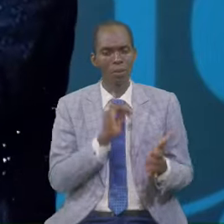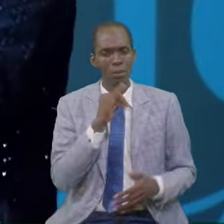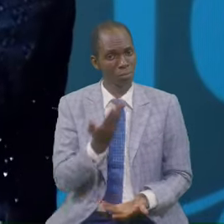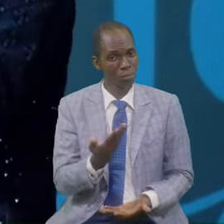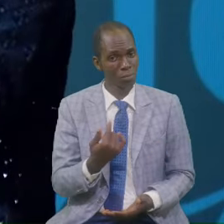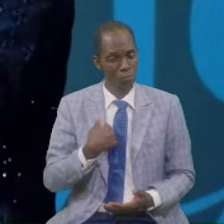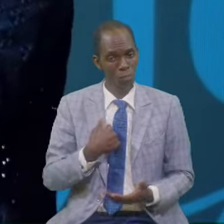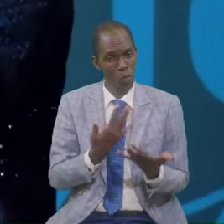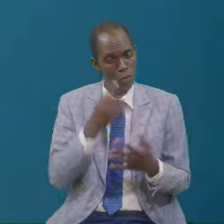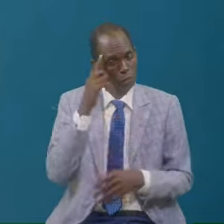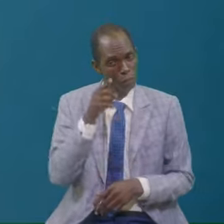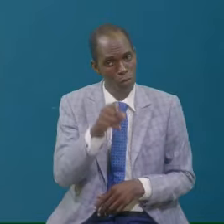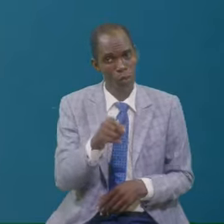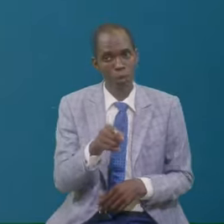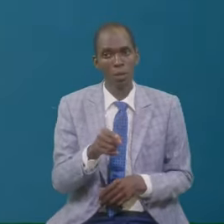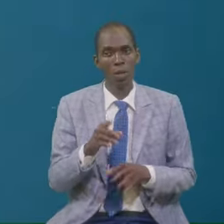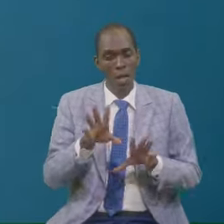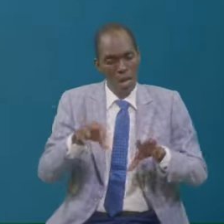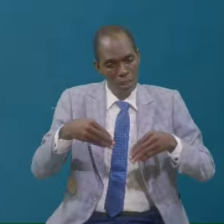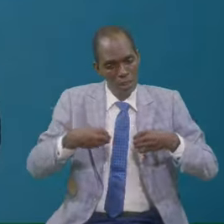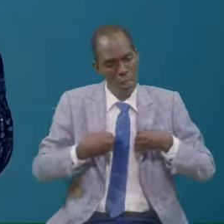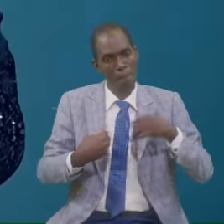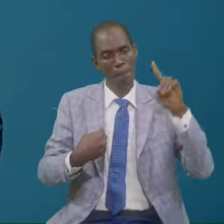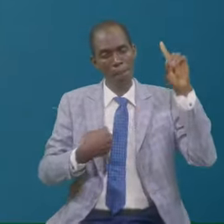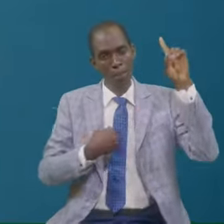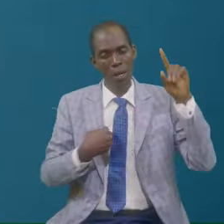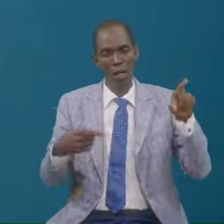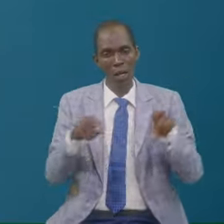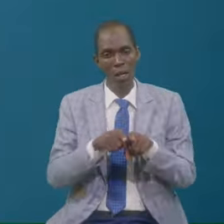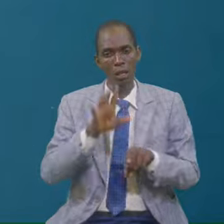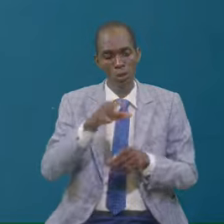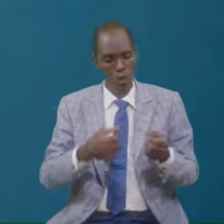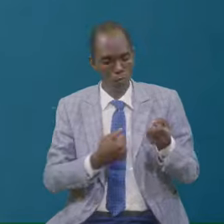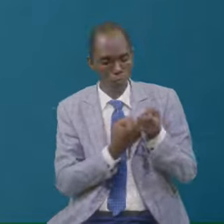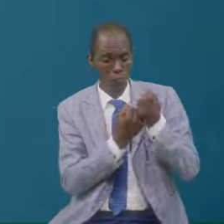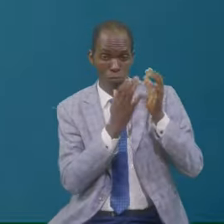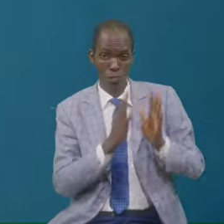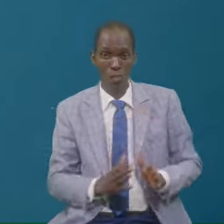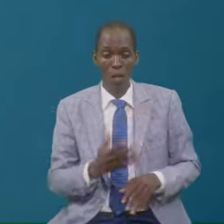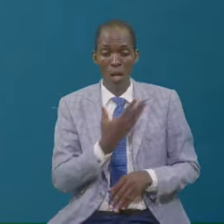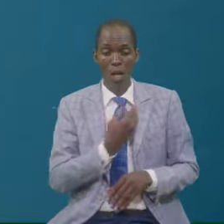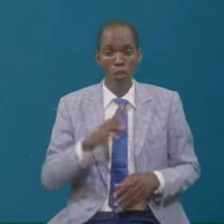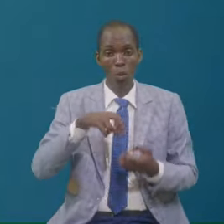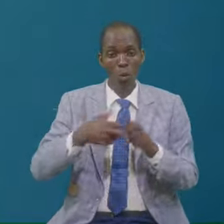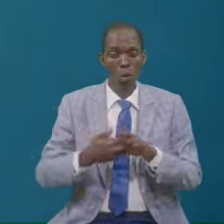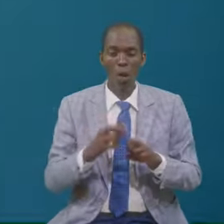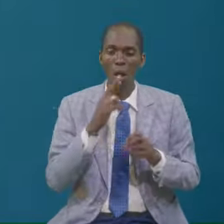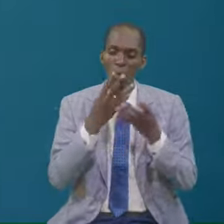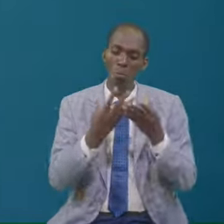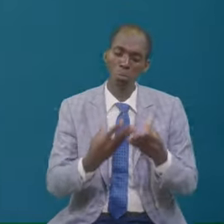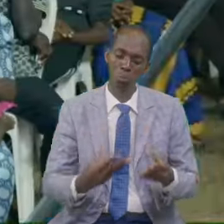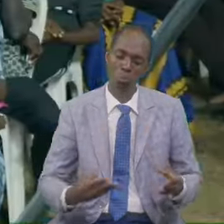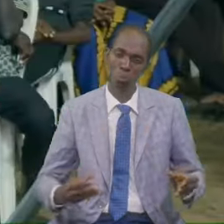వేచి ఉన్నాను. Accept me as your advocate and your problems are solved for time